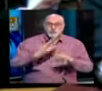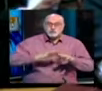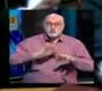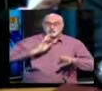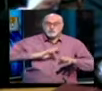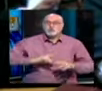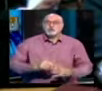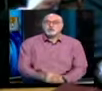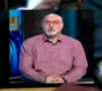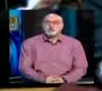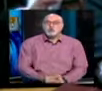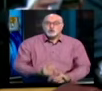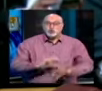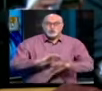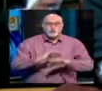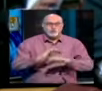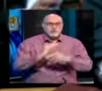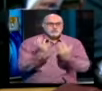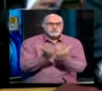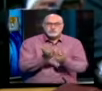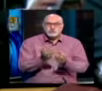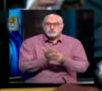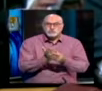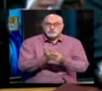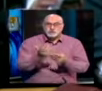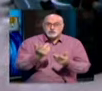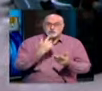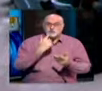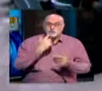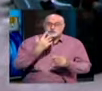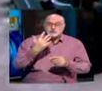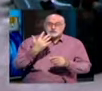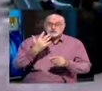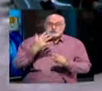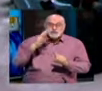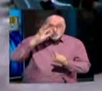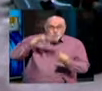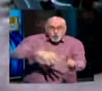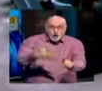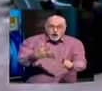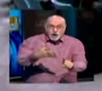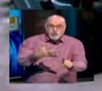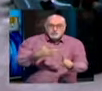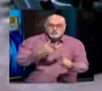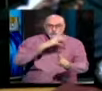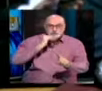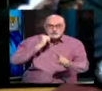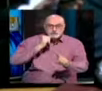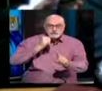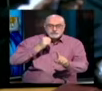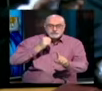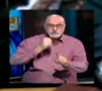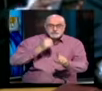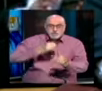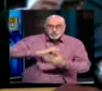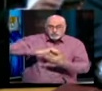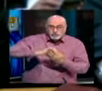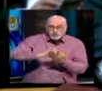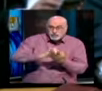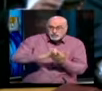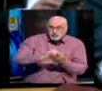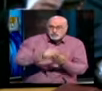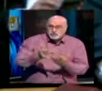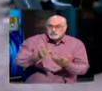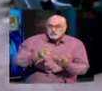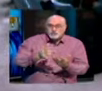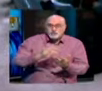الوضع المزري في غزة والذي يدخل شهره الخامس، مجددا دعوة الجزائر إلى الوقف الفوري لهذا